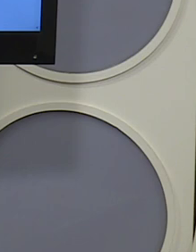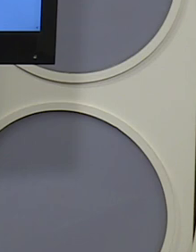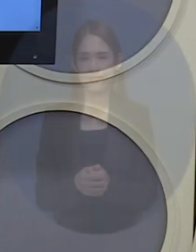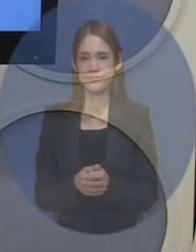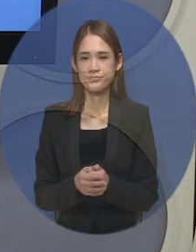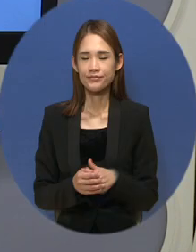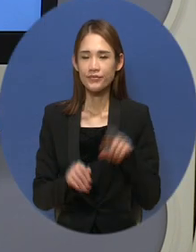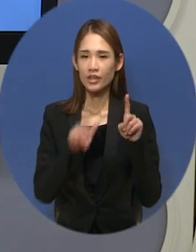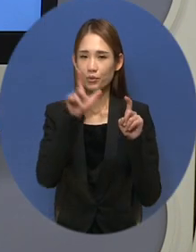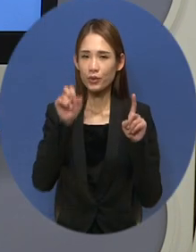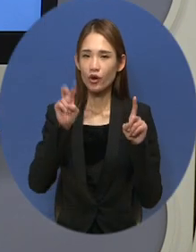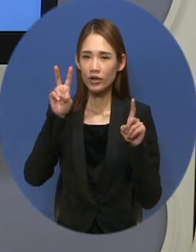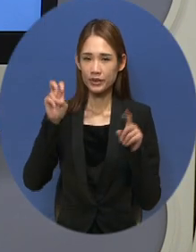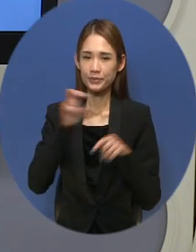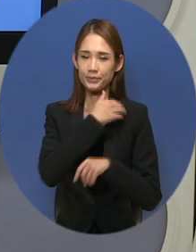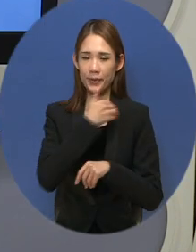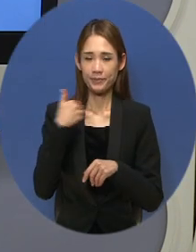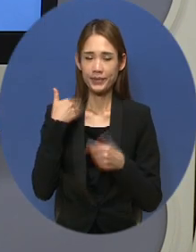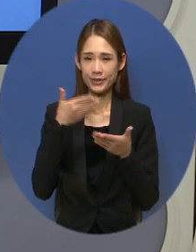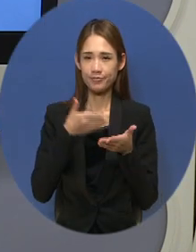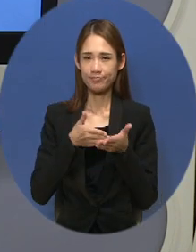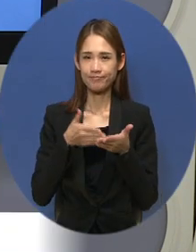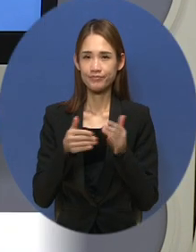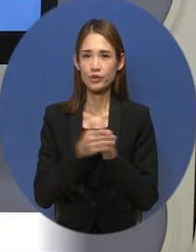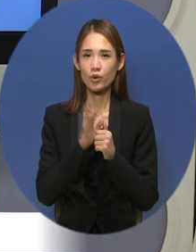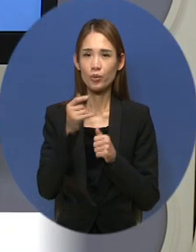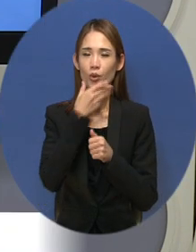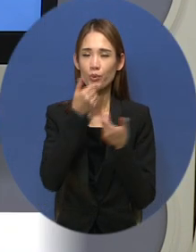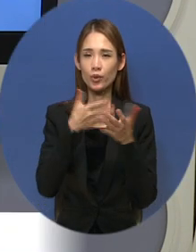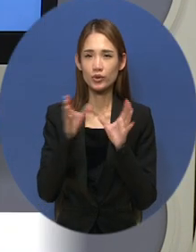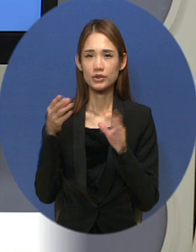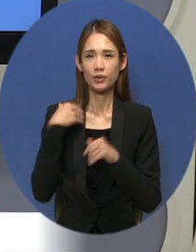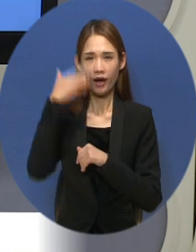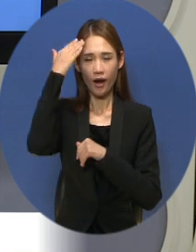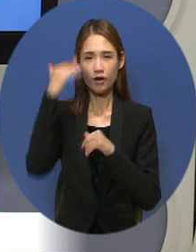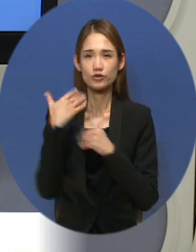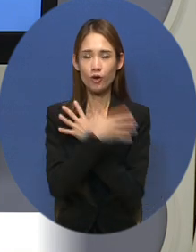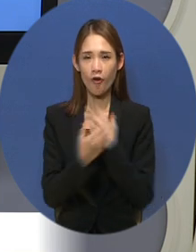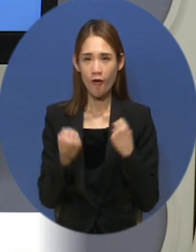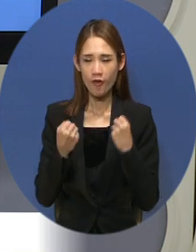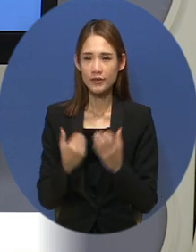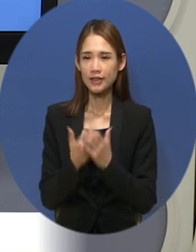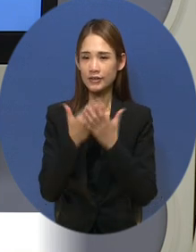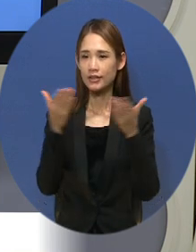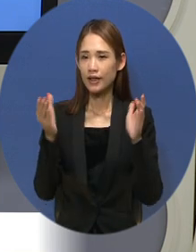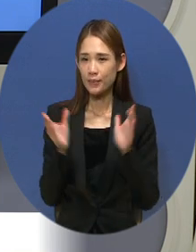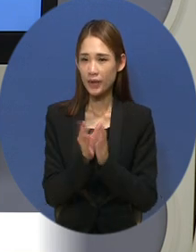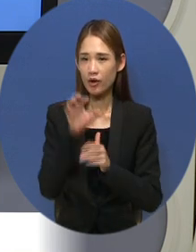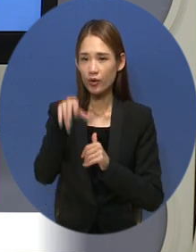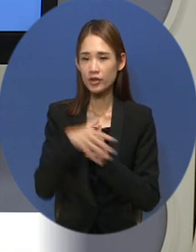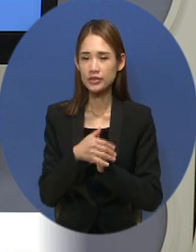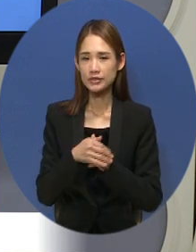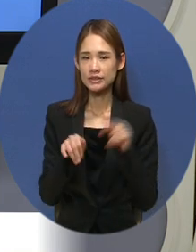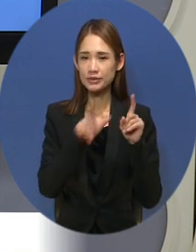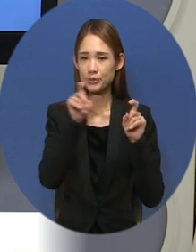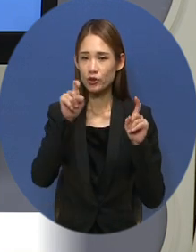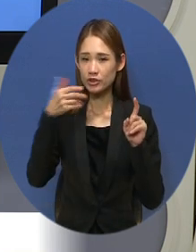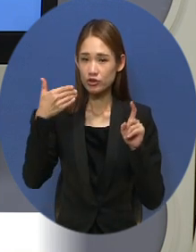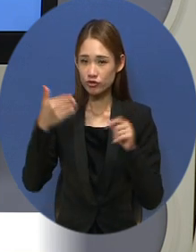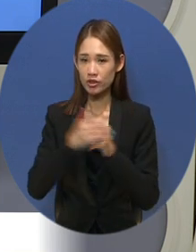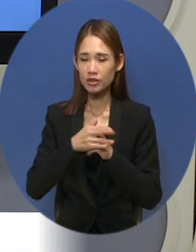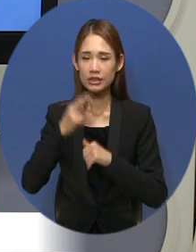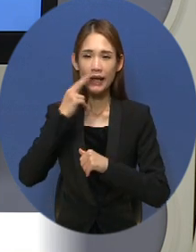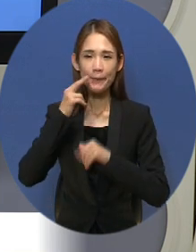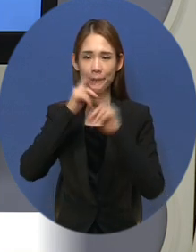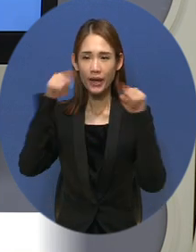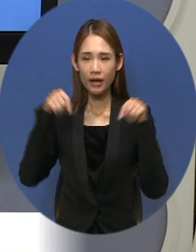11월 20일 만만한 했습니다 보건복지부와 한국 건강증진 개발원 의 지난 19일 담뱃값